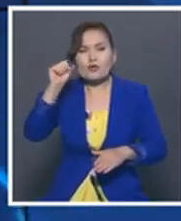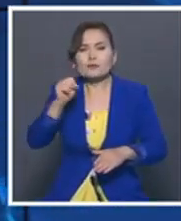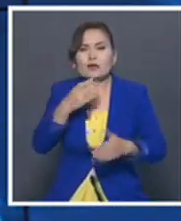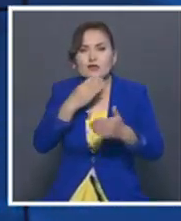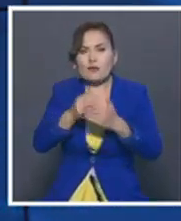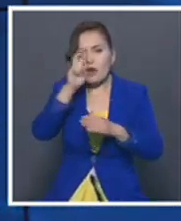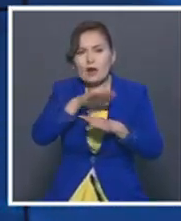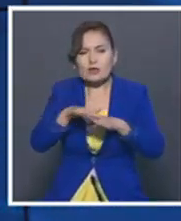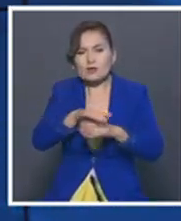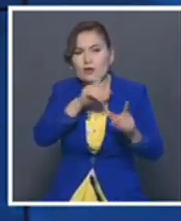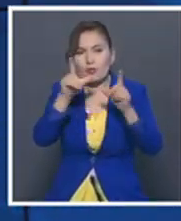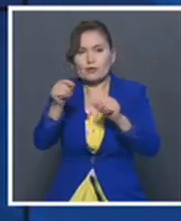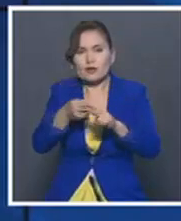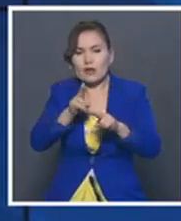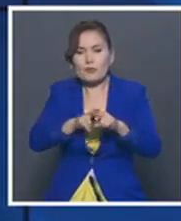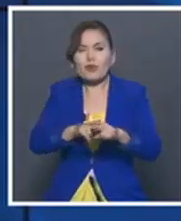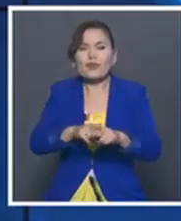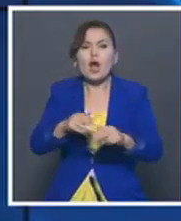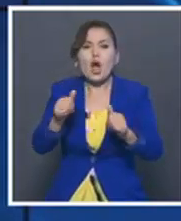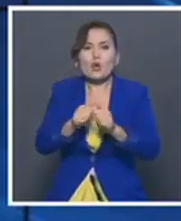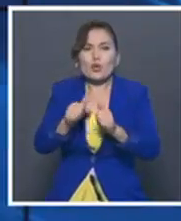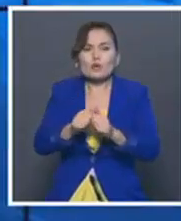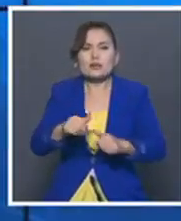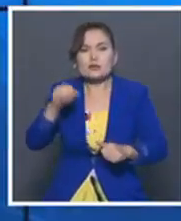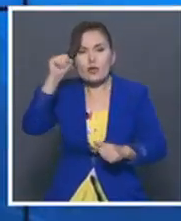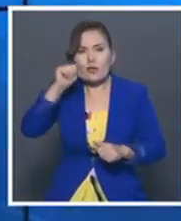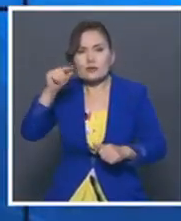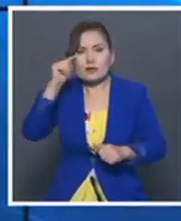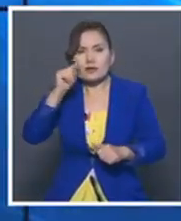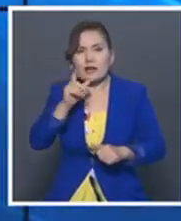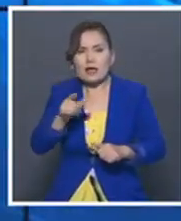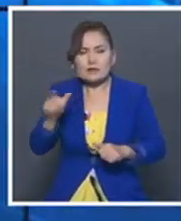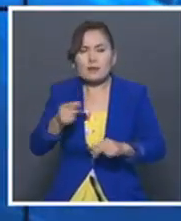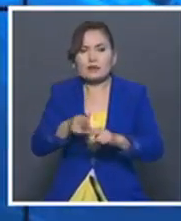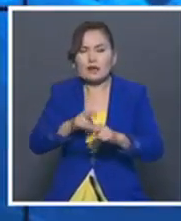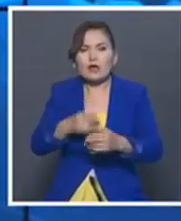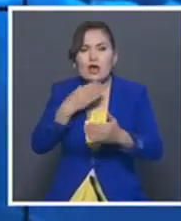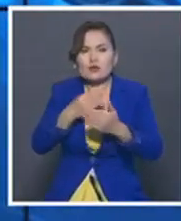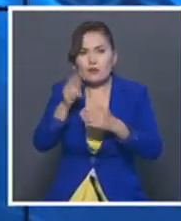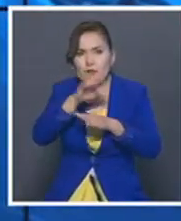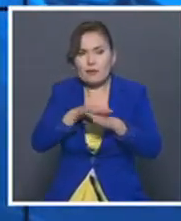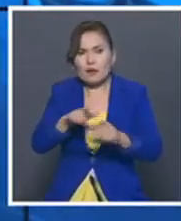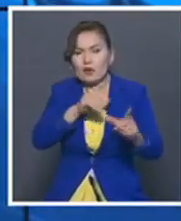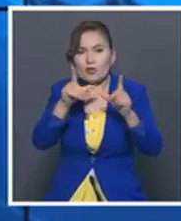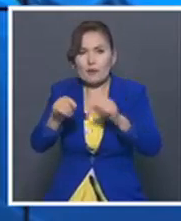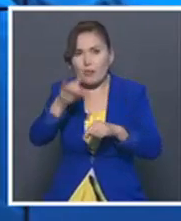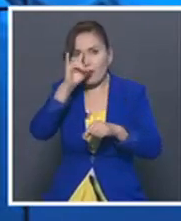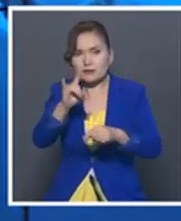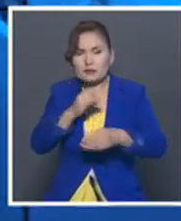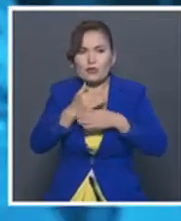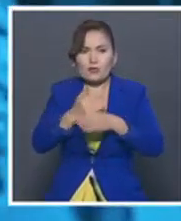негізінен Ресейден келген еңбек мигранттары. Көршілес қос мемлекет азаматтарын елге қайтару үшін бізден көмек өтініш жолдаған.